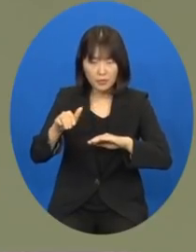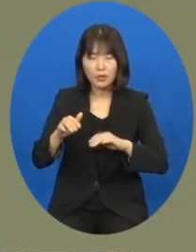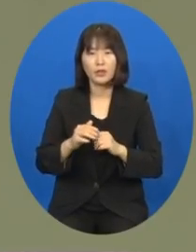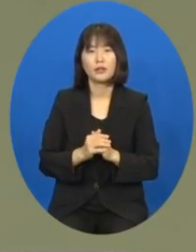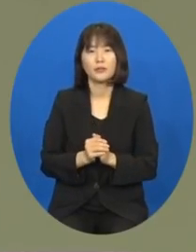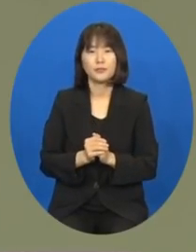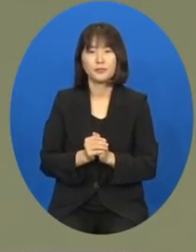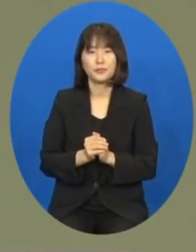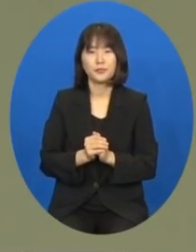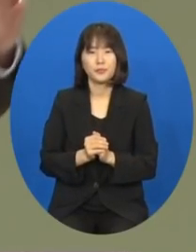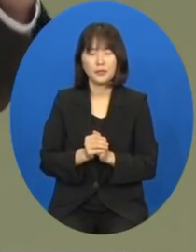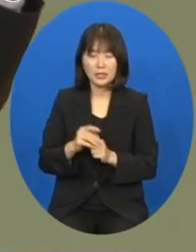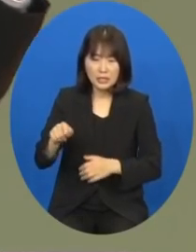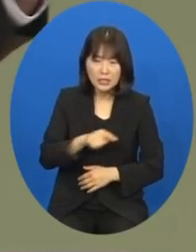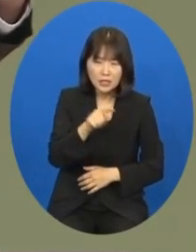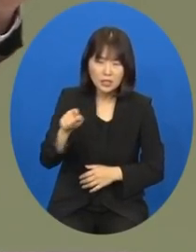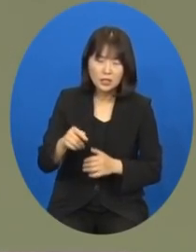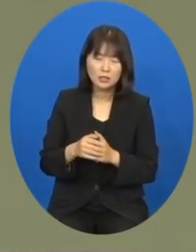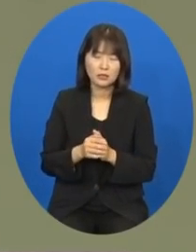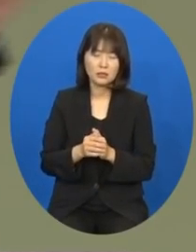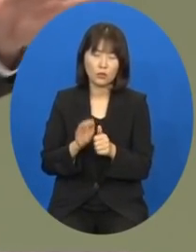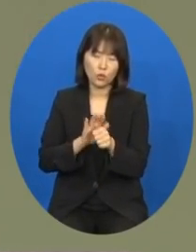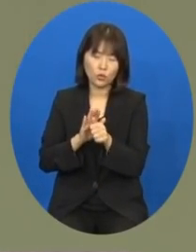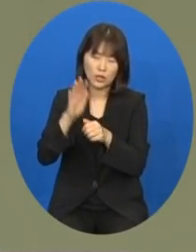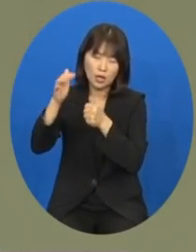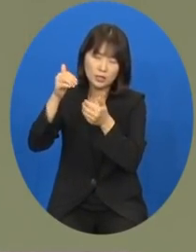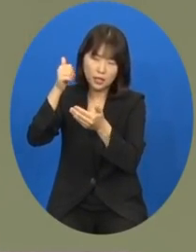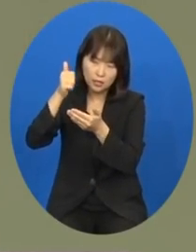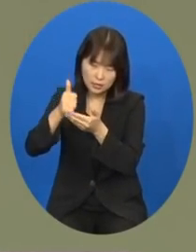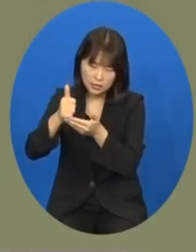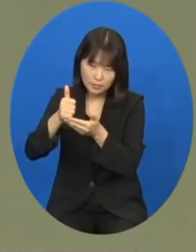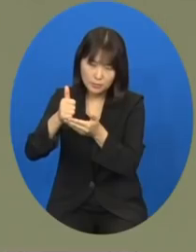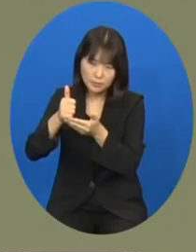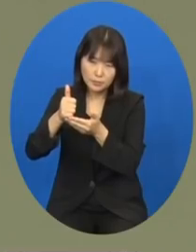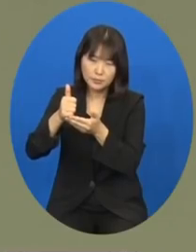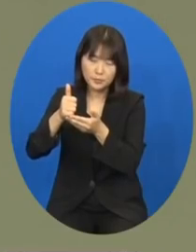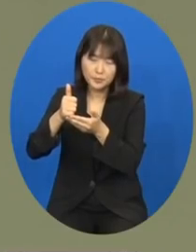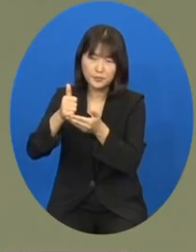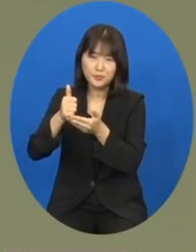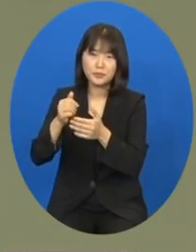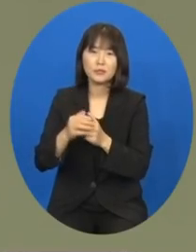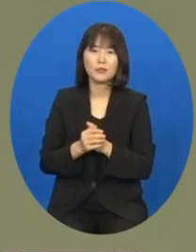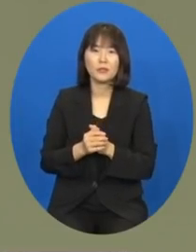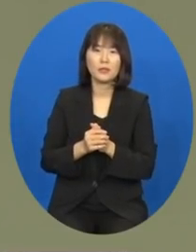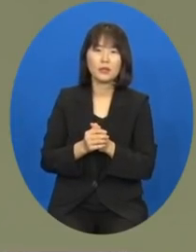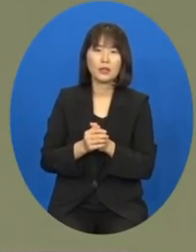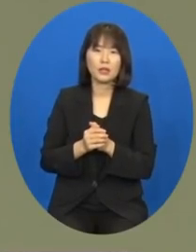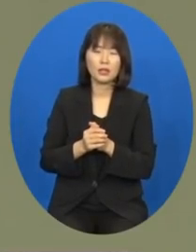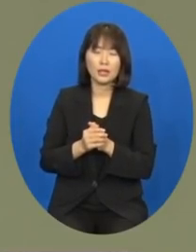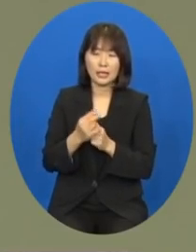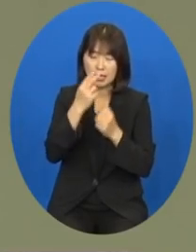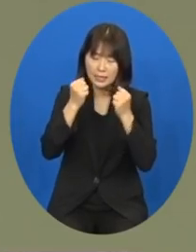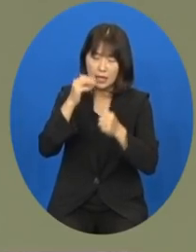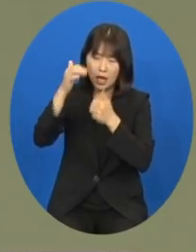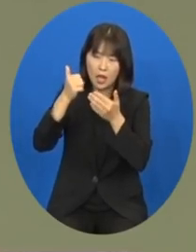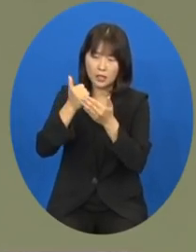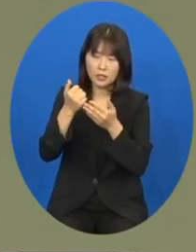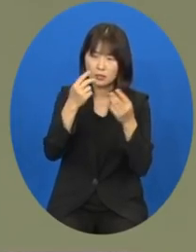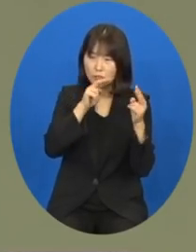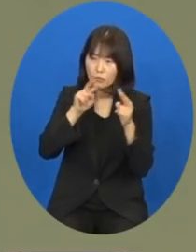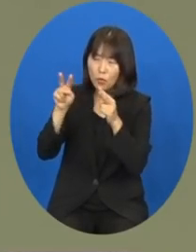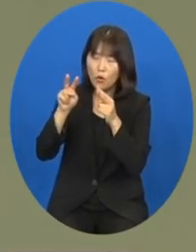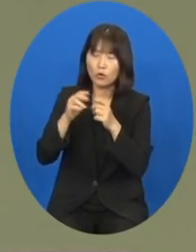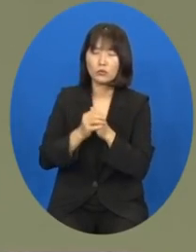도우시는 그래 오히려 하나님이 살아계심을 온 세계에 더 볼 수 있는 아들 선으로 바꾸시는 계기가 되게 달라도 이 두가지 녹화 함께